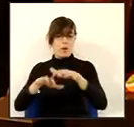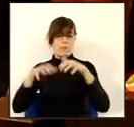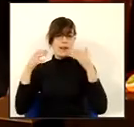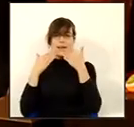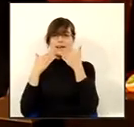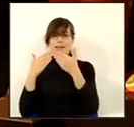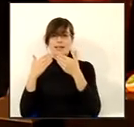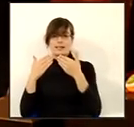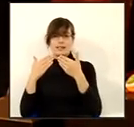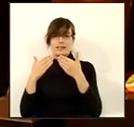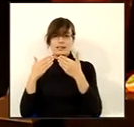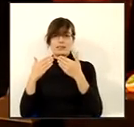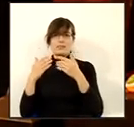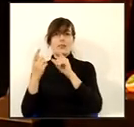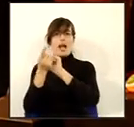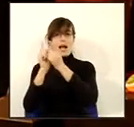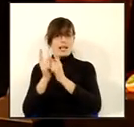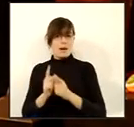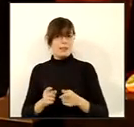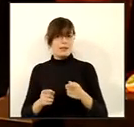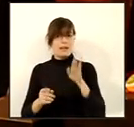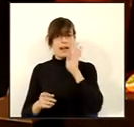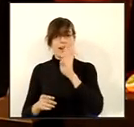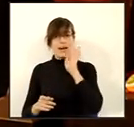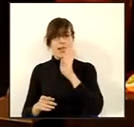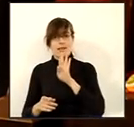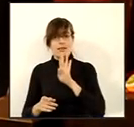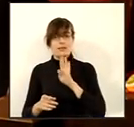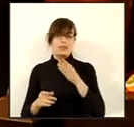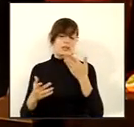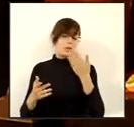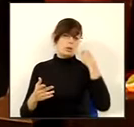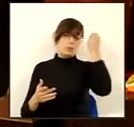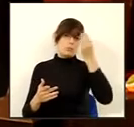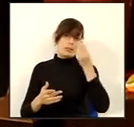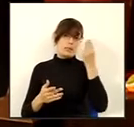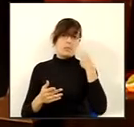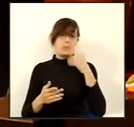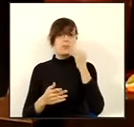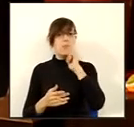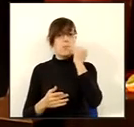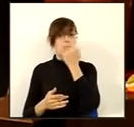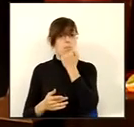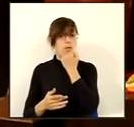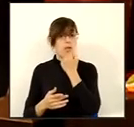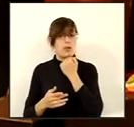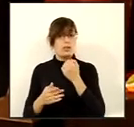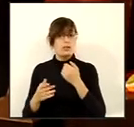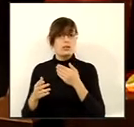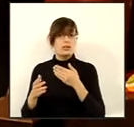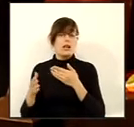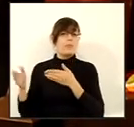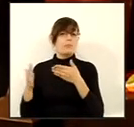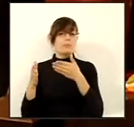de les corresponents modificacions de crèdit. Per tant, no creiem que aquesta moció pugui tenir massa recorregut si no hi ha una